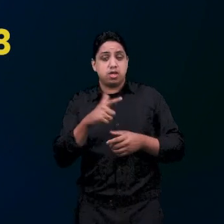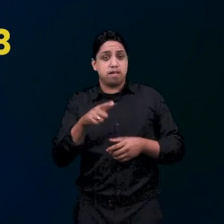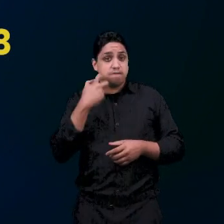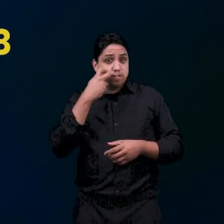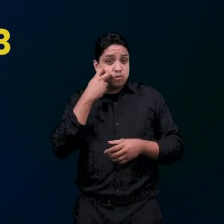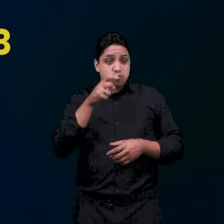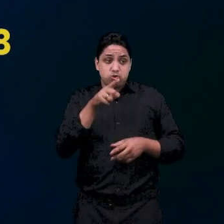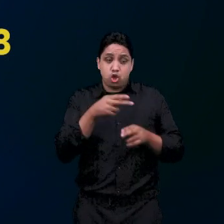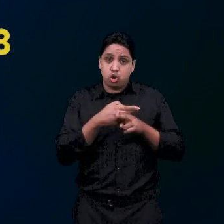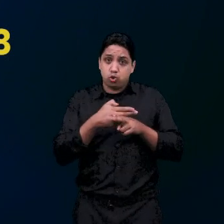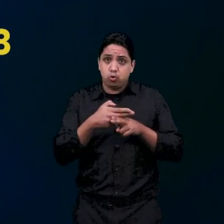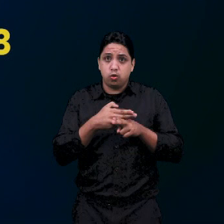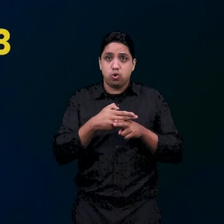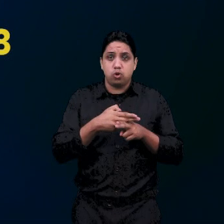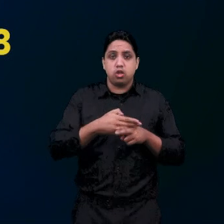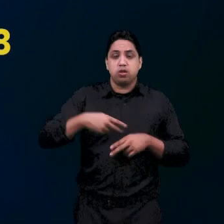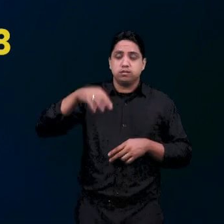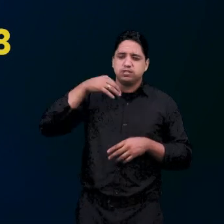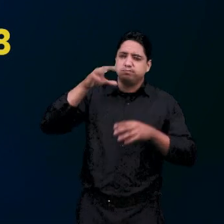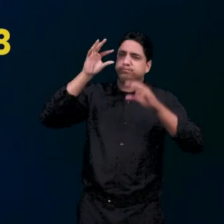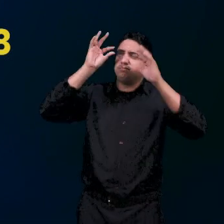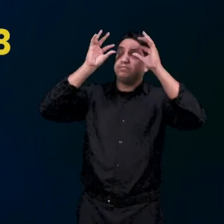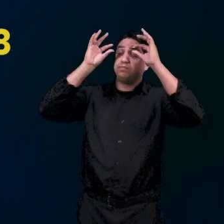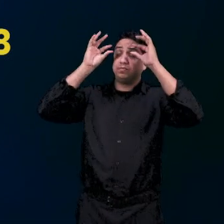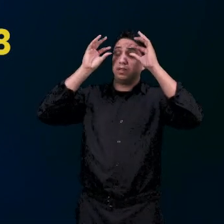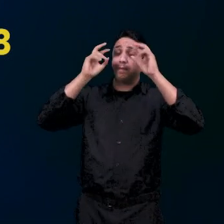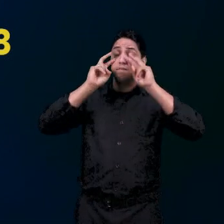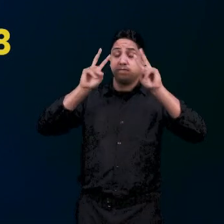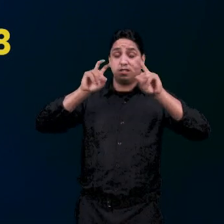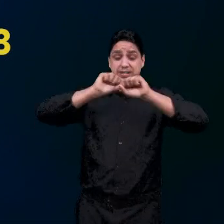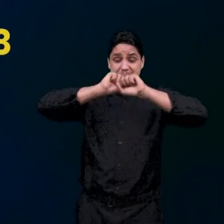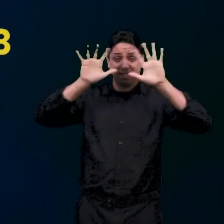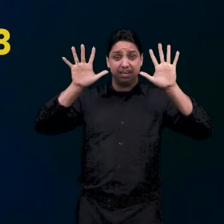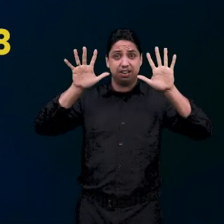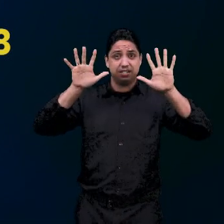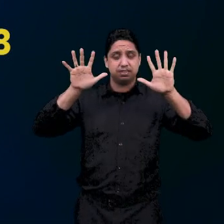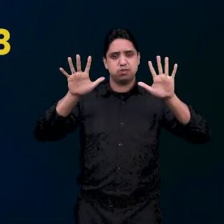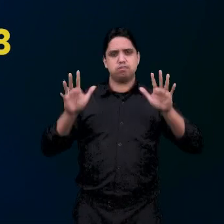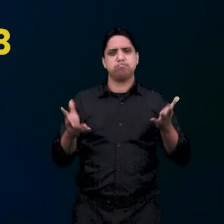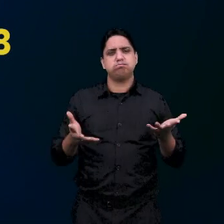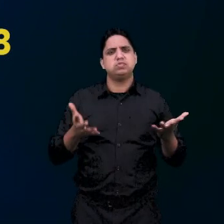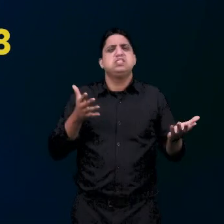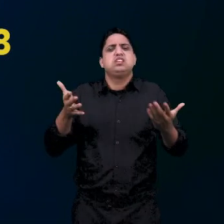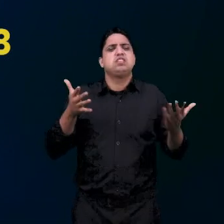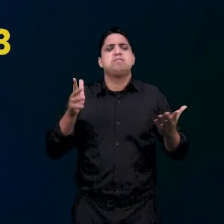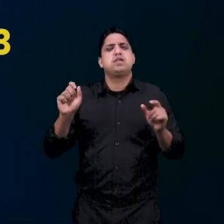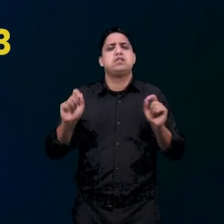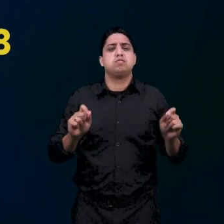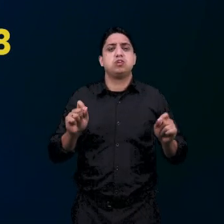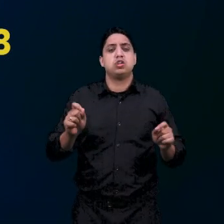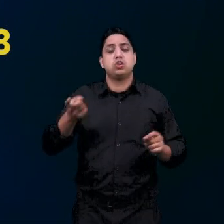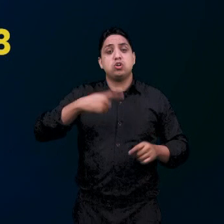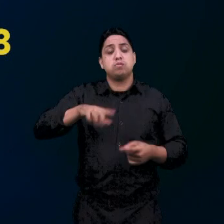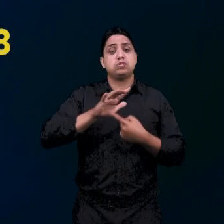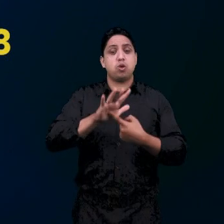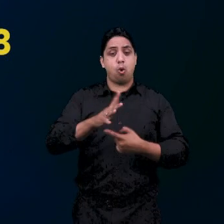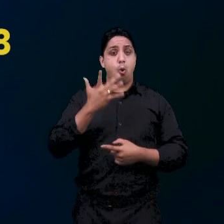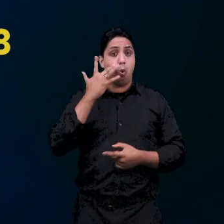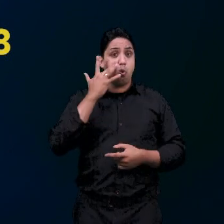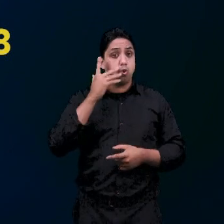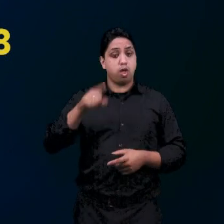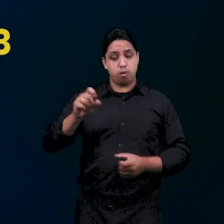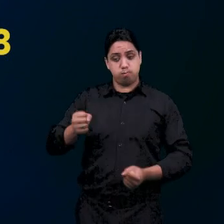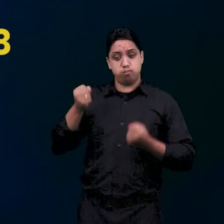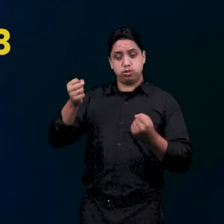nudité n'apparaisse pas, et que tu puisses mettre du collier sous tes yeux pour que tu puisses voir. En réponse, nous voyons ça qui parle de